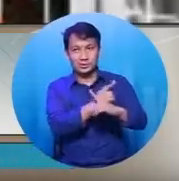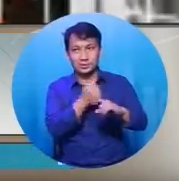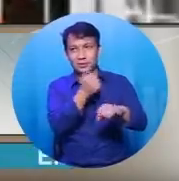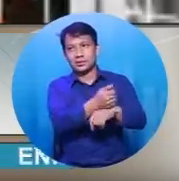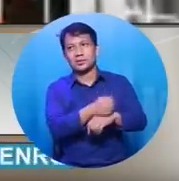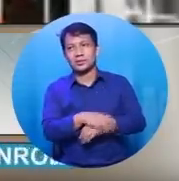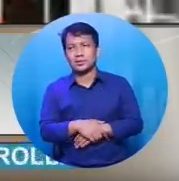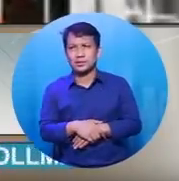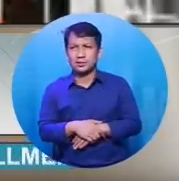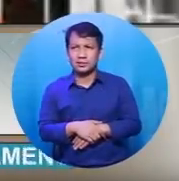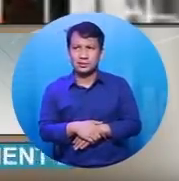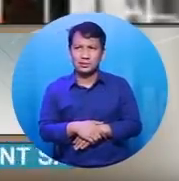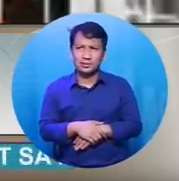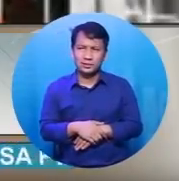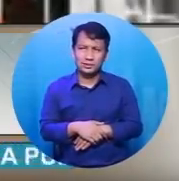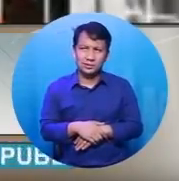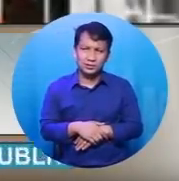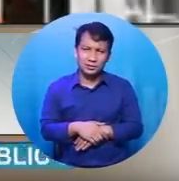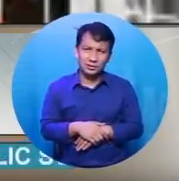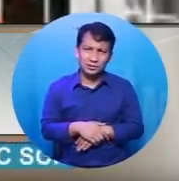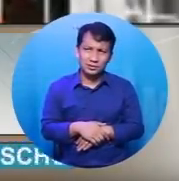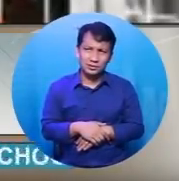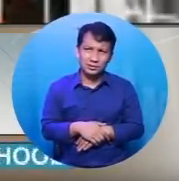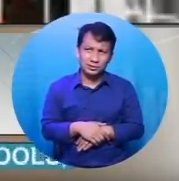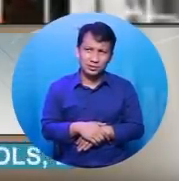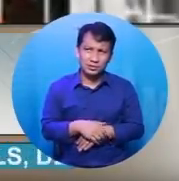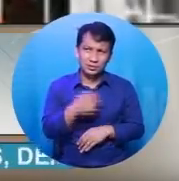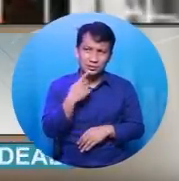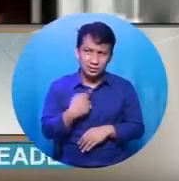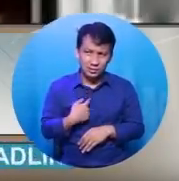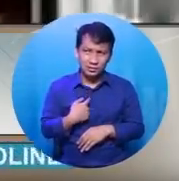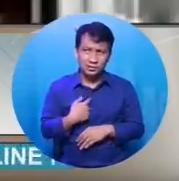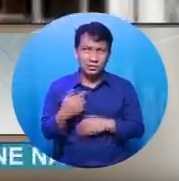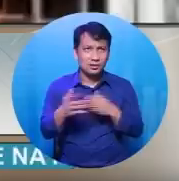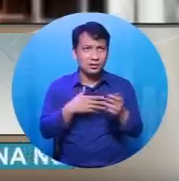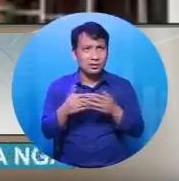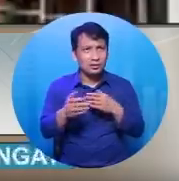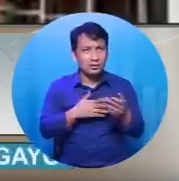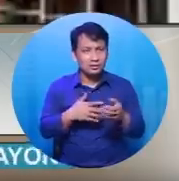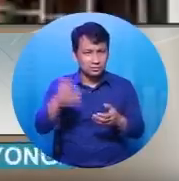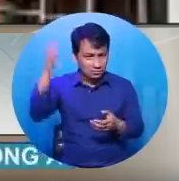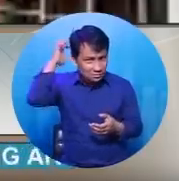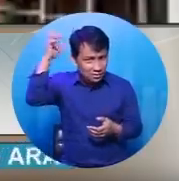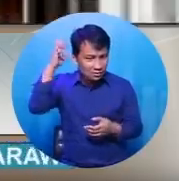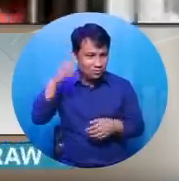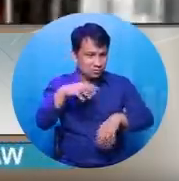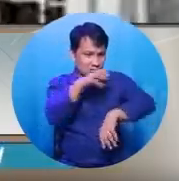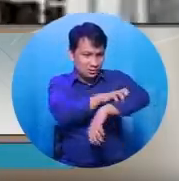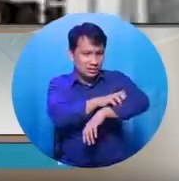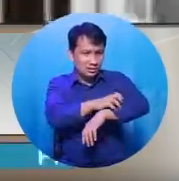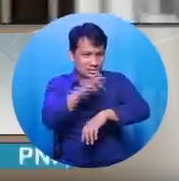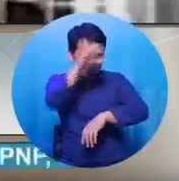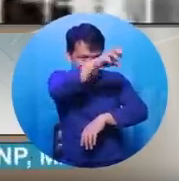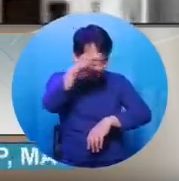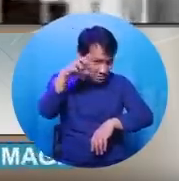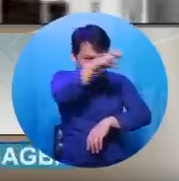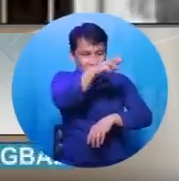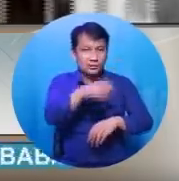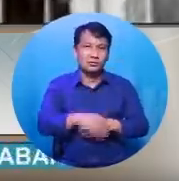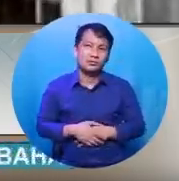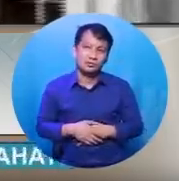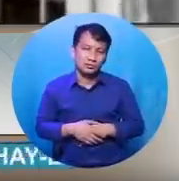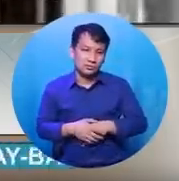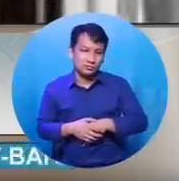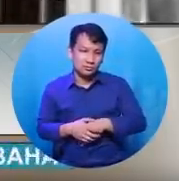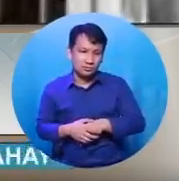Po, nakakamot sa mukha, bitawan po kaaga. Tapos, ano po? Tapos naman po, pinagsasabunan ng tangka. Okay, so nung kinagat siya... Kinagat po siya sa